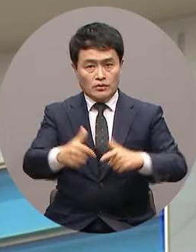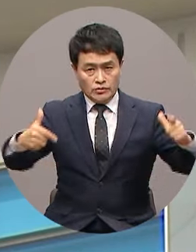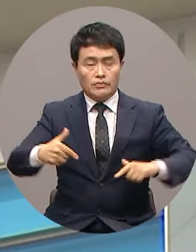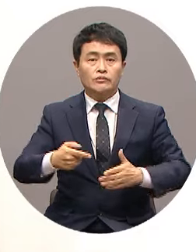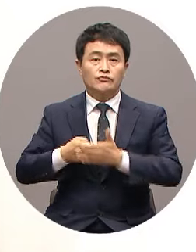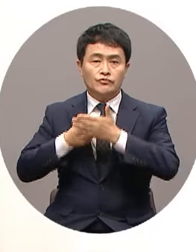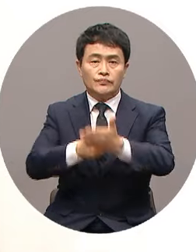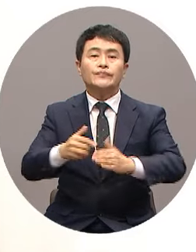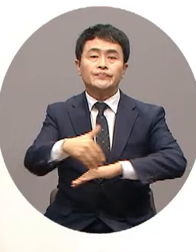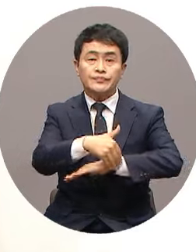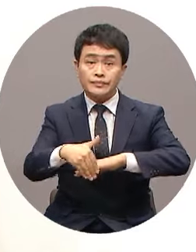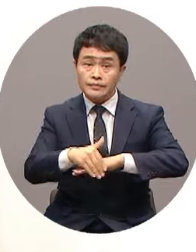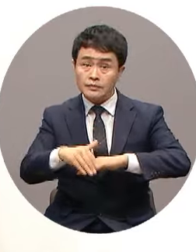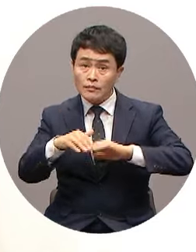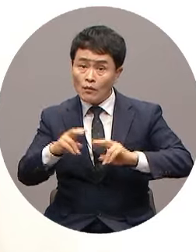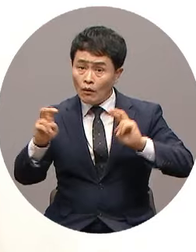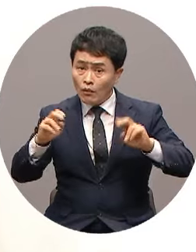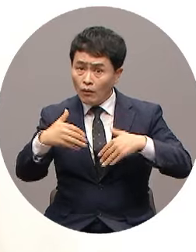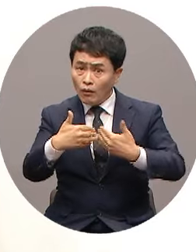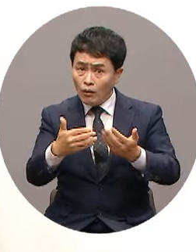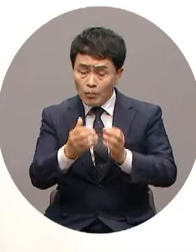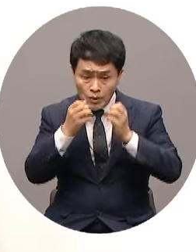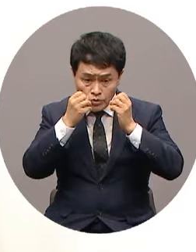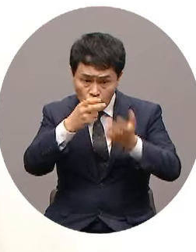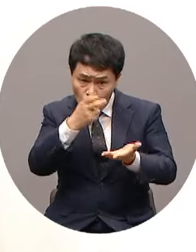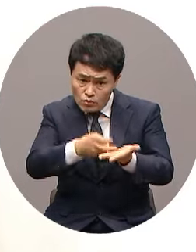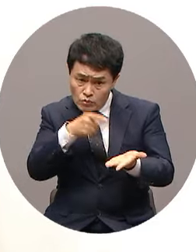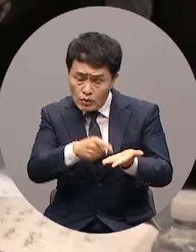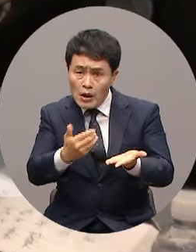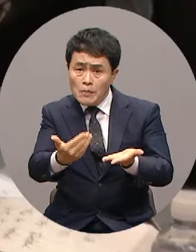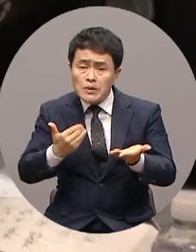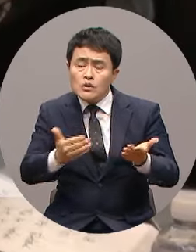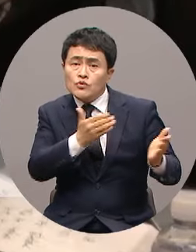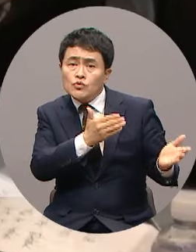계획입니다. 다만 업체들이 신설되는 규제에 대비할